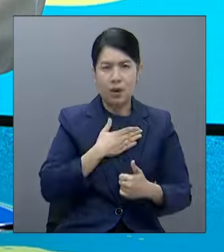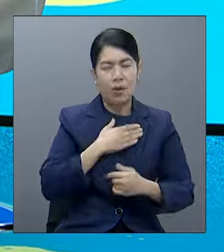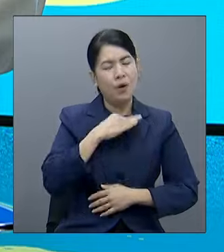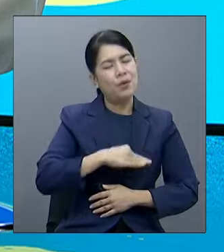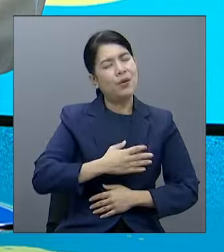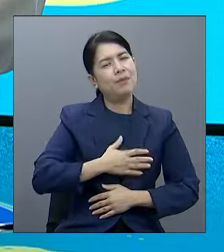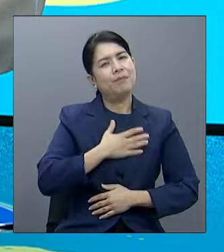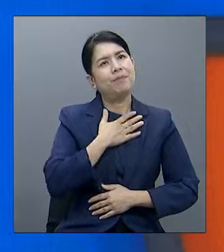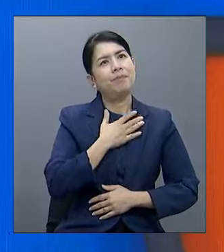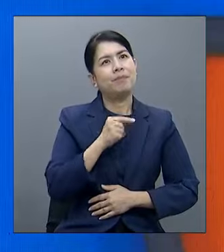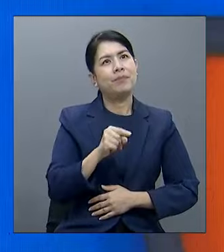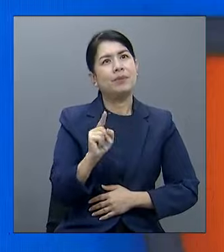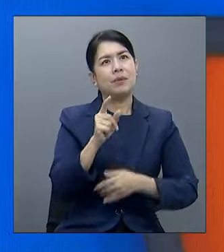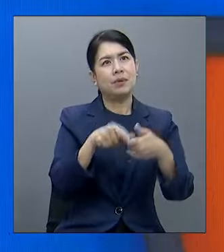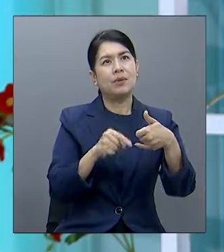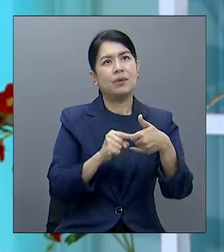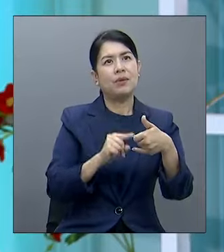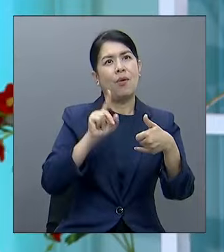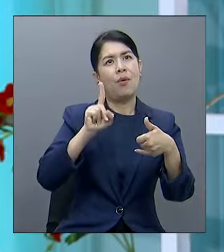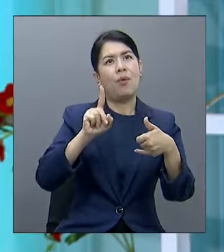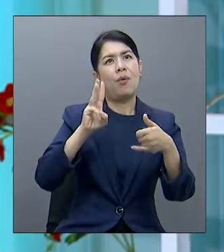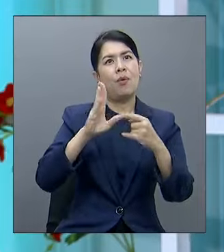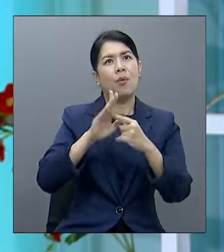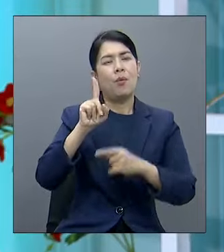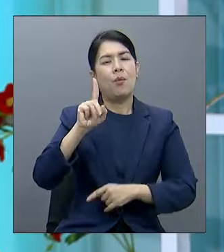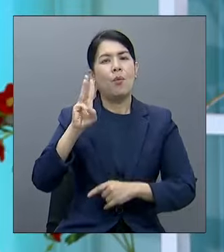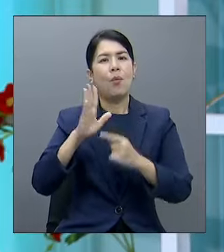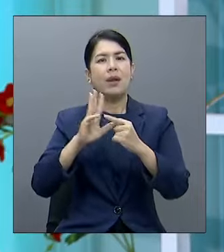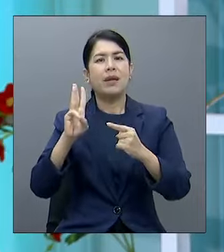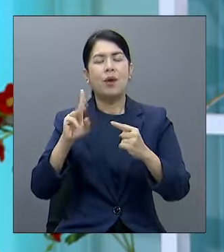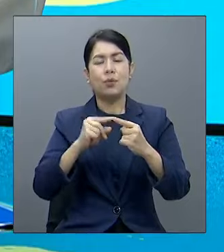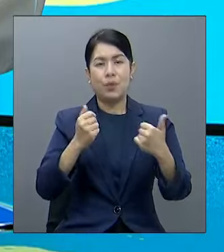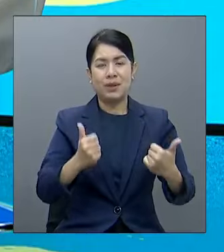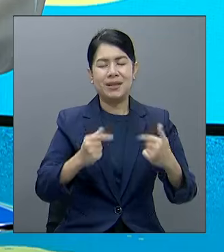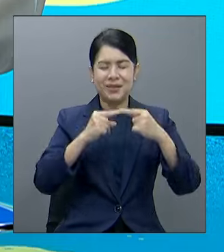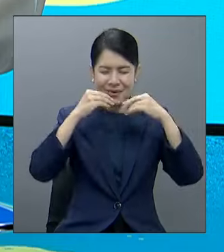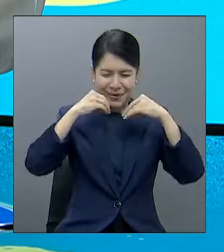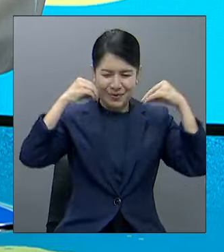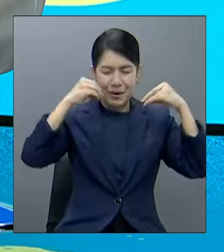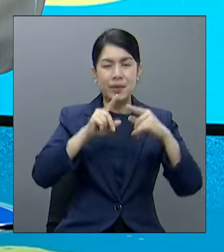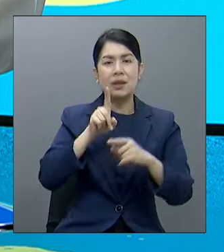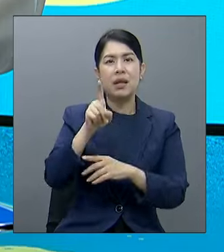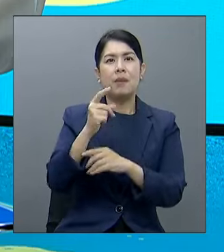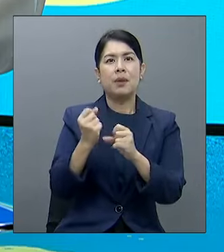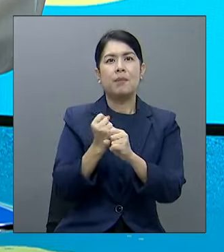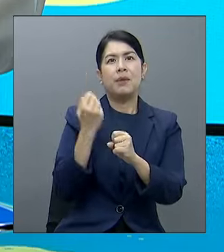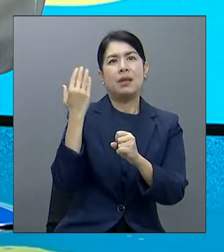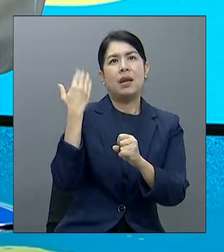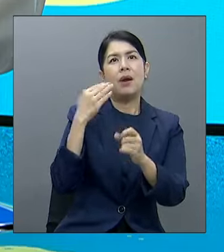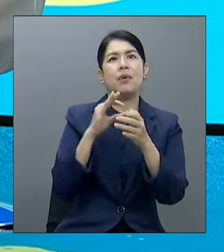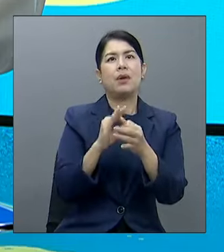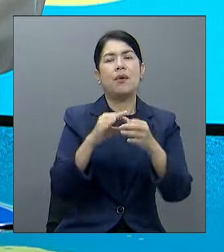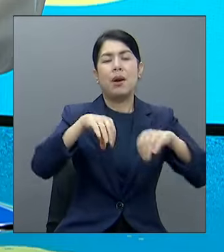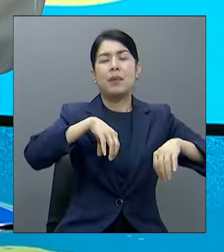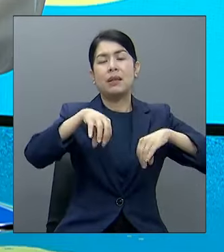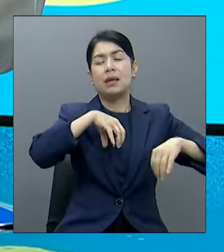มากแล้วหน้าคุณวาดดาววันนี้คือยิ้มแย้มแจ่มใสเต็มที่ ถามก่อนค่ะเดี๋ยวเราย้อนไปปีที่แล้วก่อนถ้าพูดถึงเรื่องของ Bangkok Pride ขบ